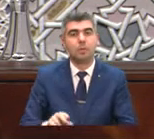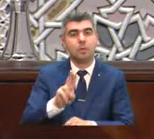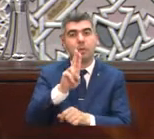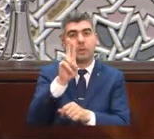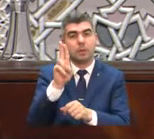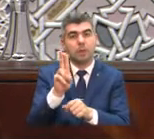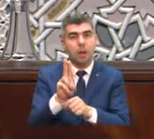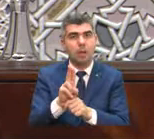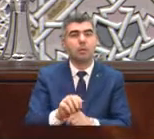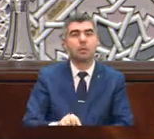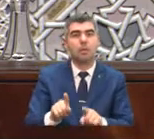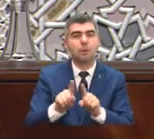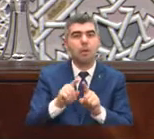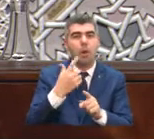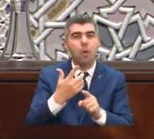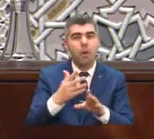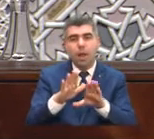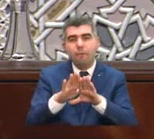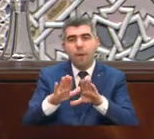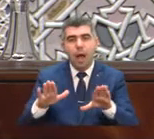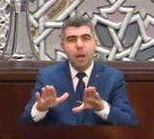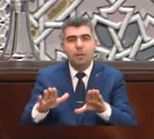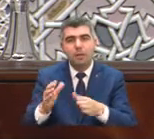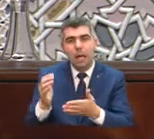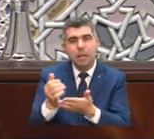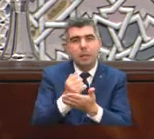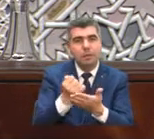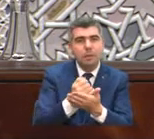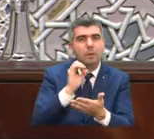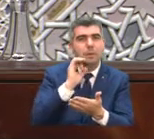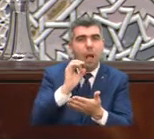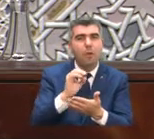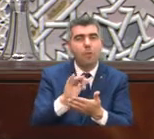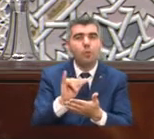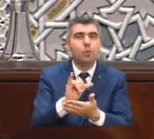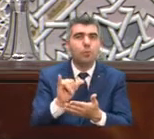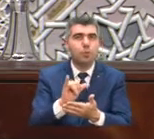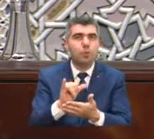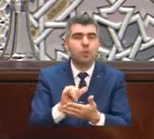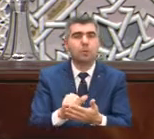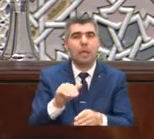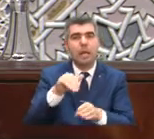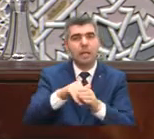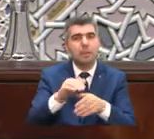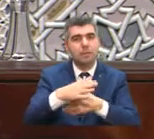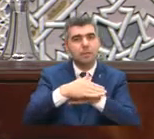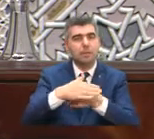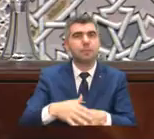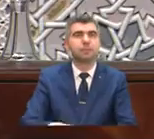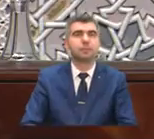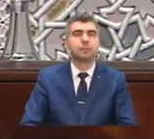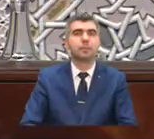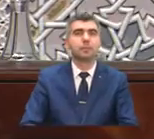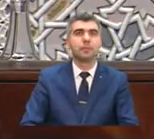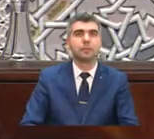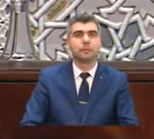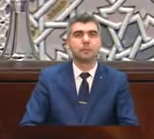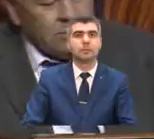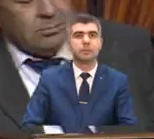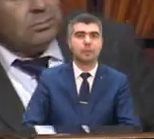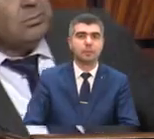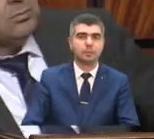عن ظاهره الاستيلاء على الملك العمومي للسيدات والساده النواب المحترمين من فريق تجمع الدستوري. تفضلوا سيد النائب المحترم.